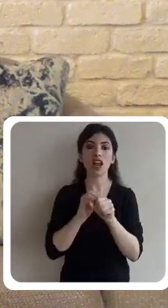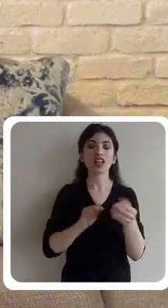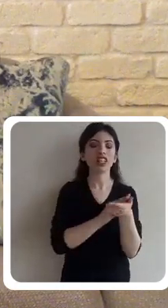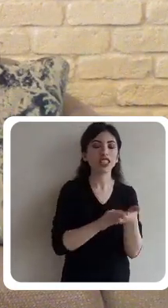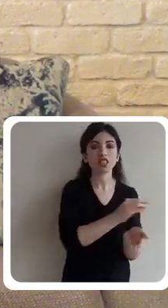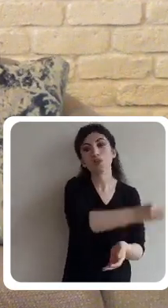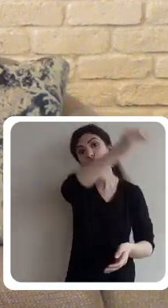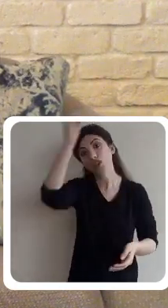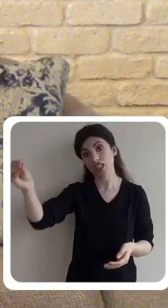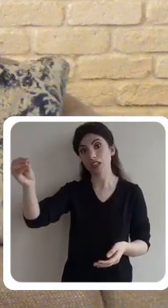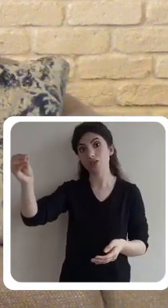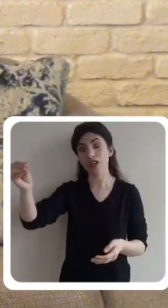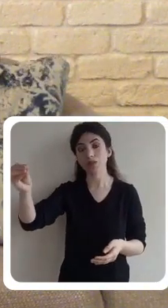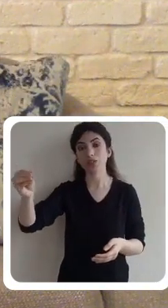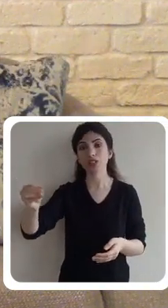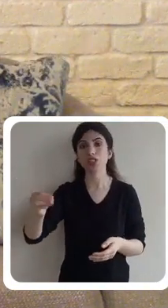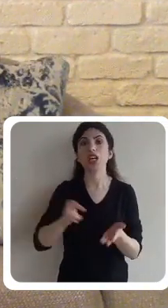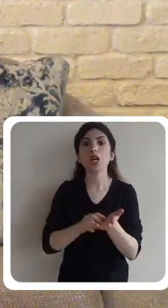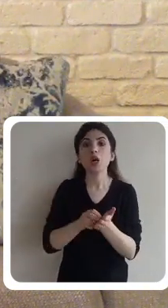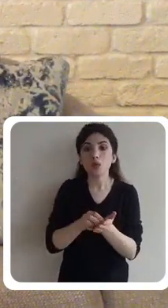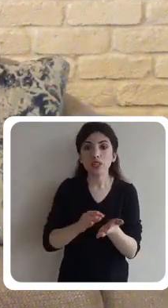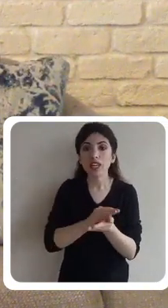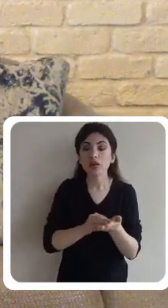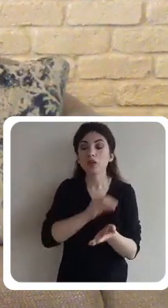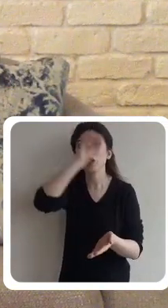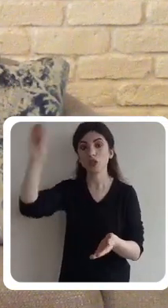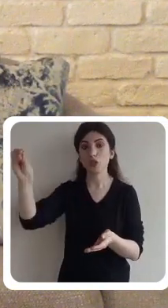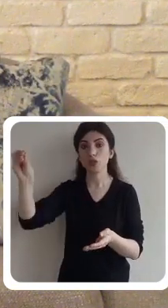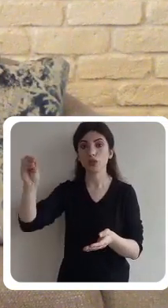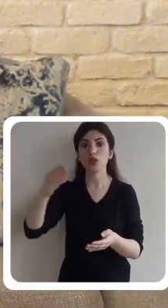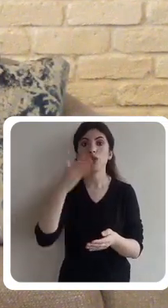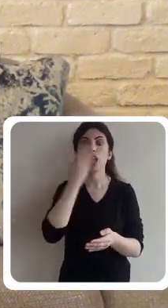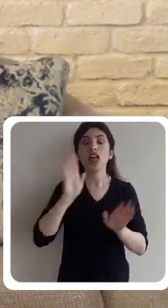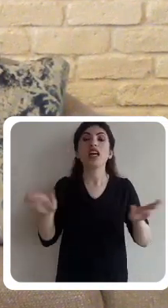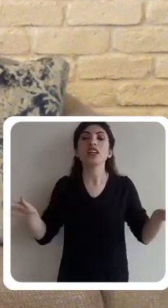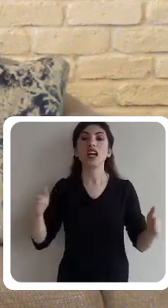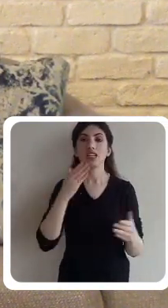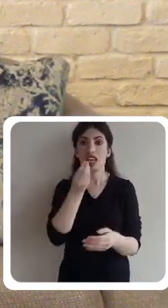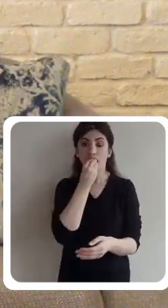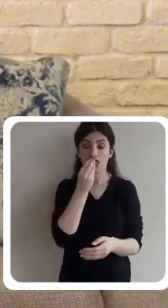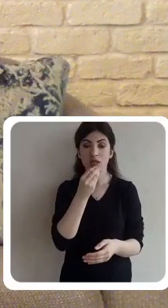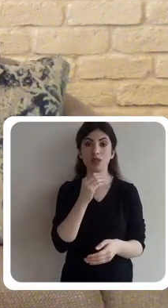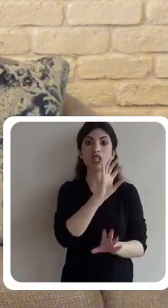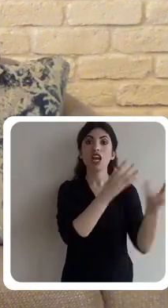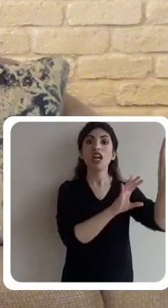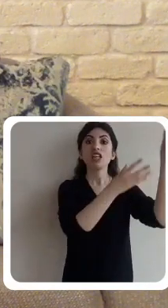karga için buğday vermiş. Buğdayı kargaya götüren pirebey sonra çalıya